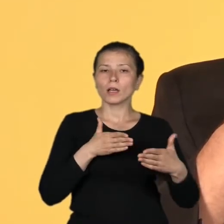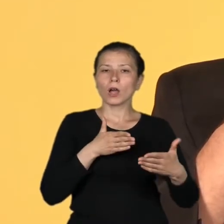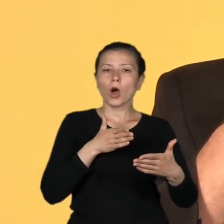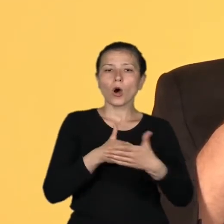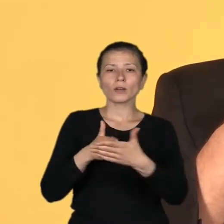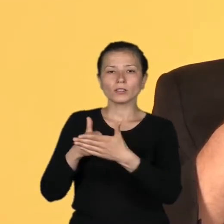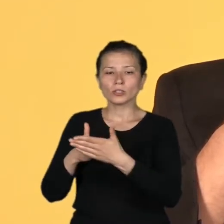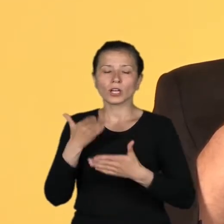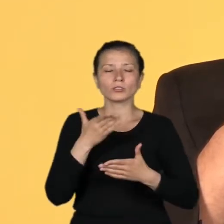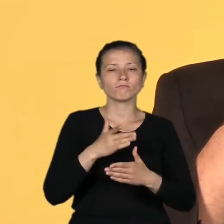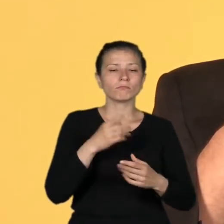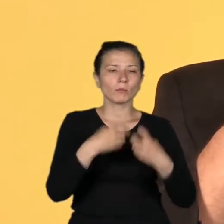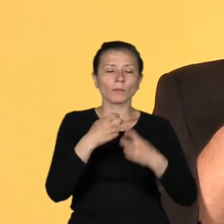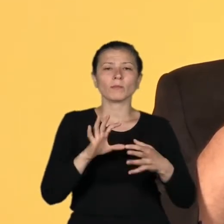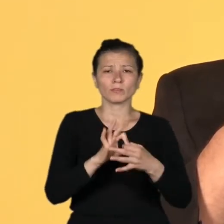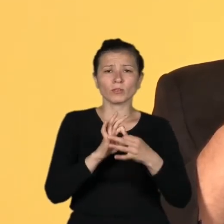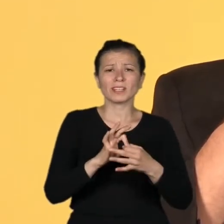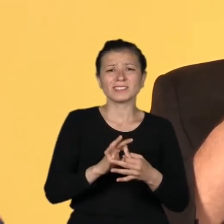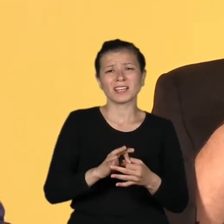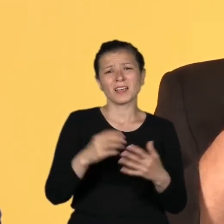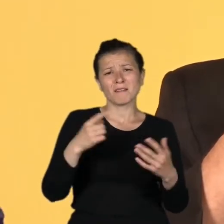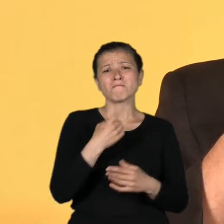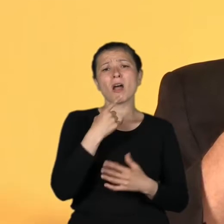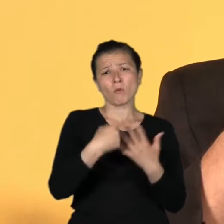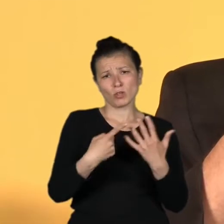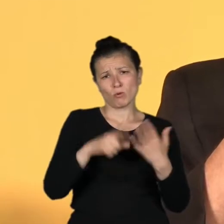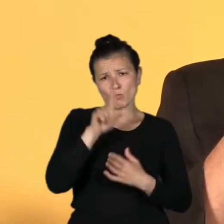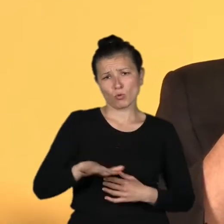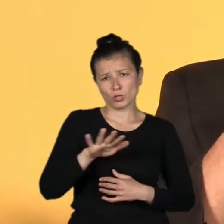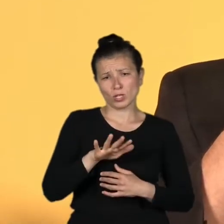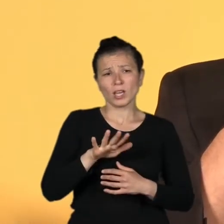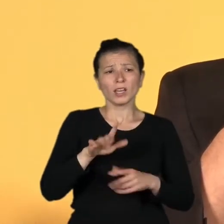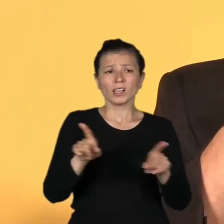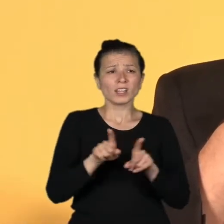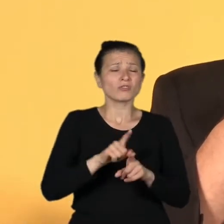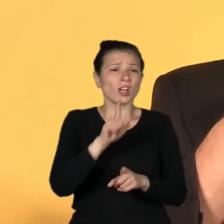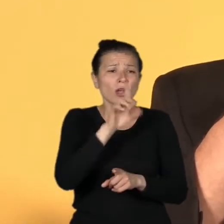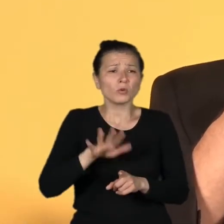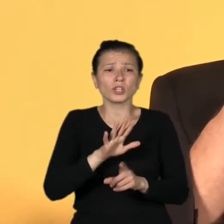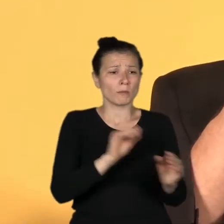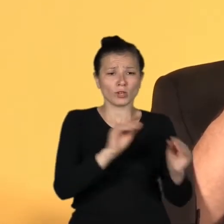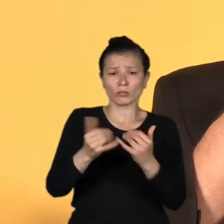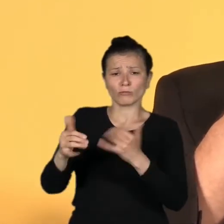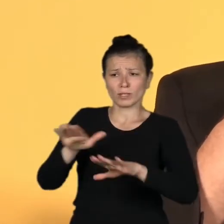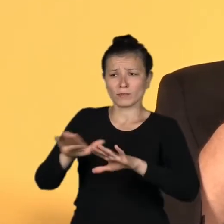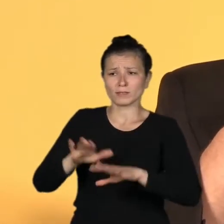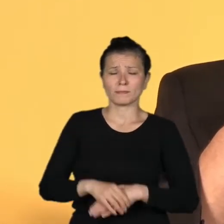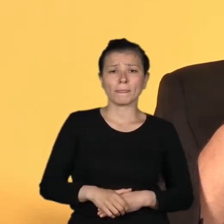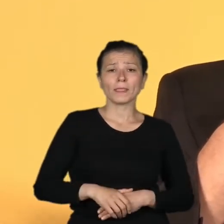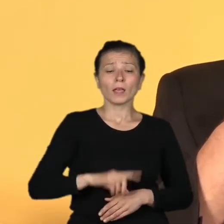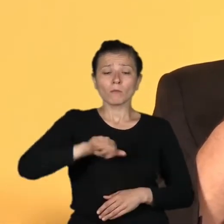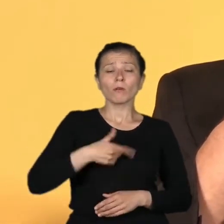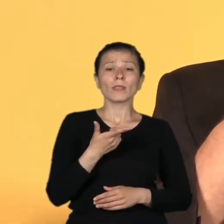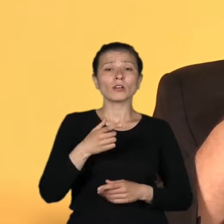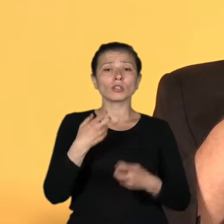z depopulacją. Bo pytanie jest takie, czy nasze lokalne rynki pracy województwa śląskiego, one